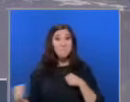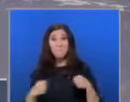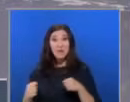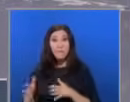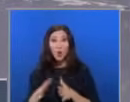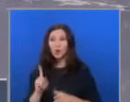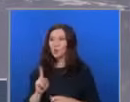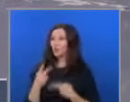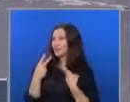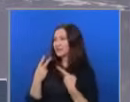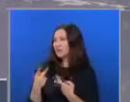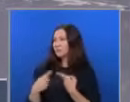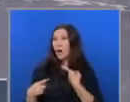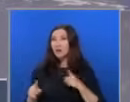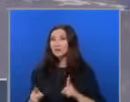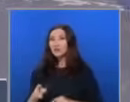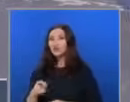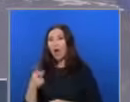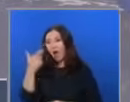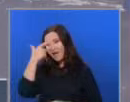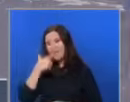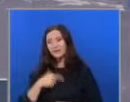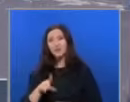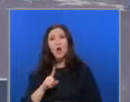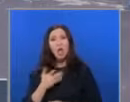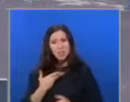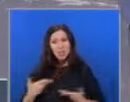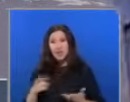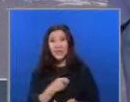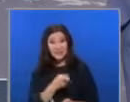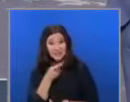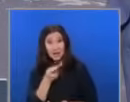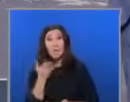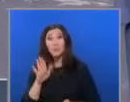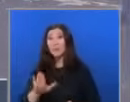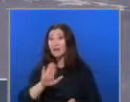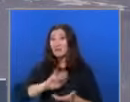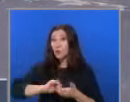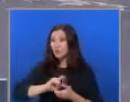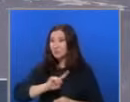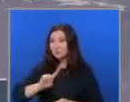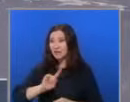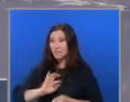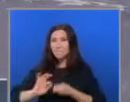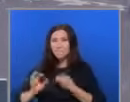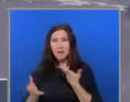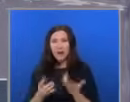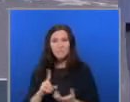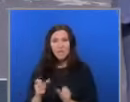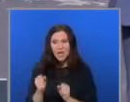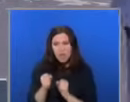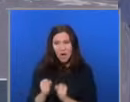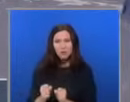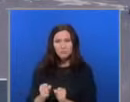които изразяват различна идентичност. Ние не стрелим по техните клубове, не ги палим, не ги